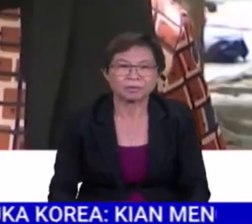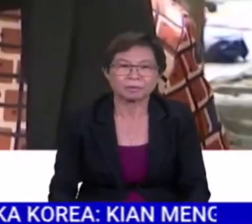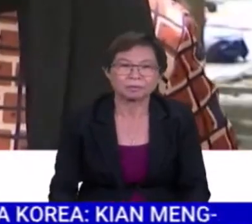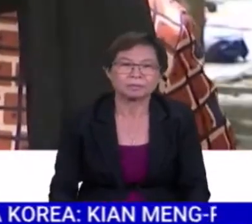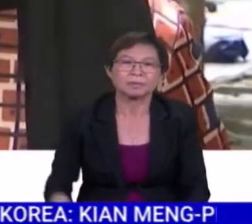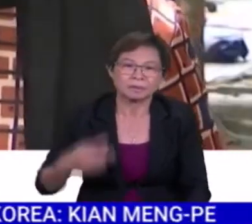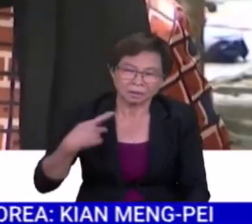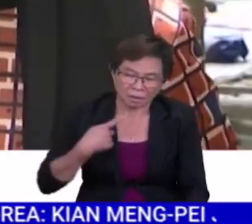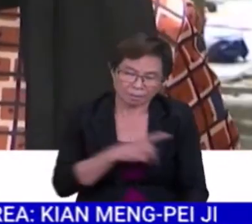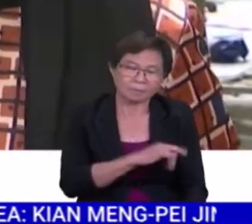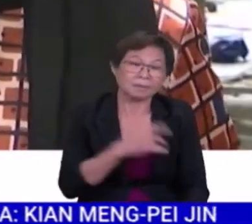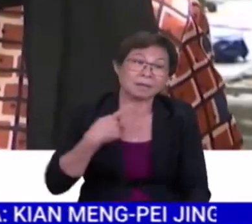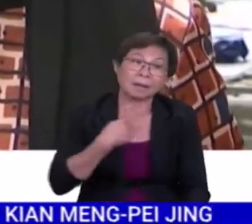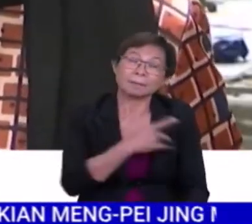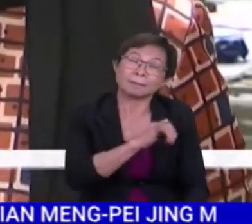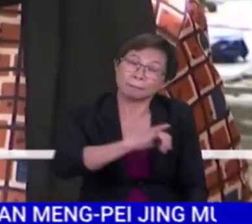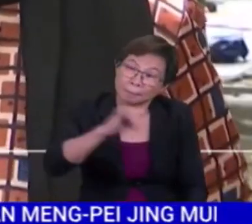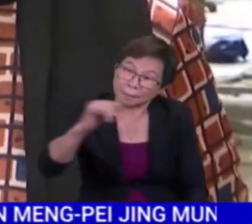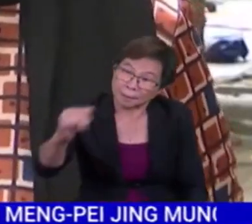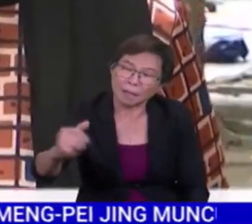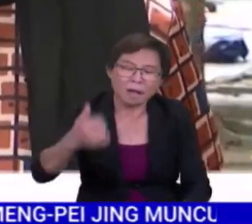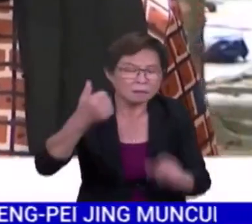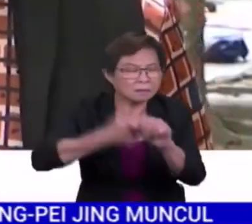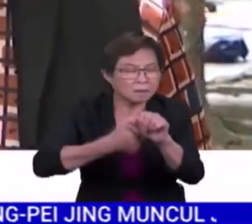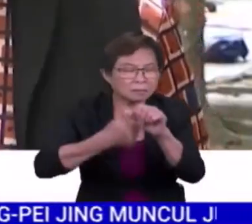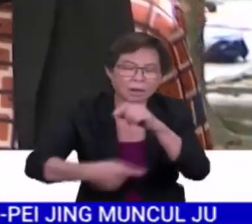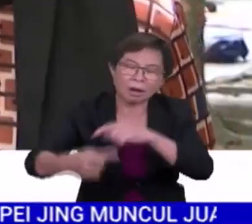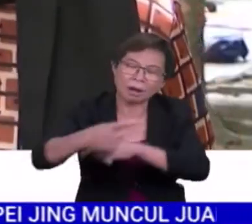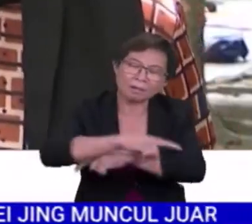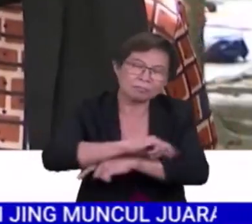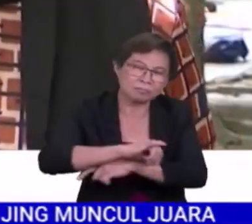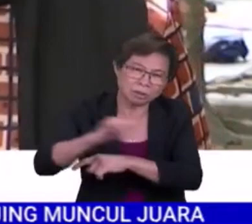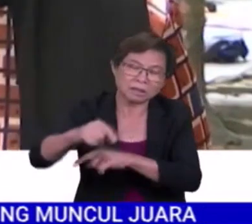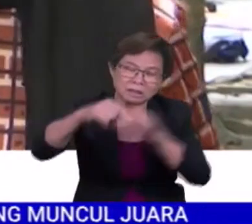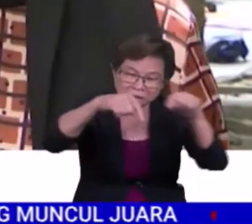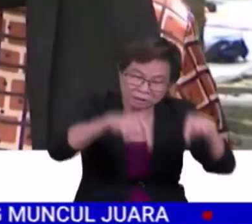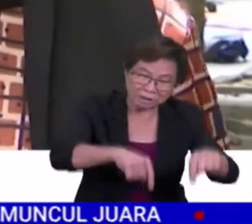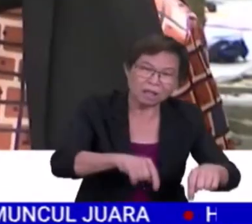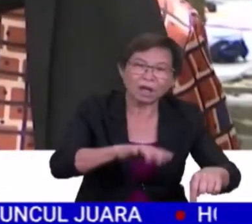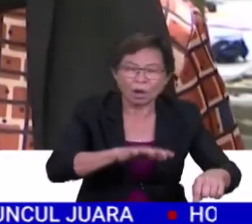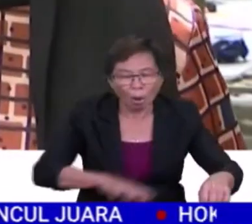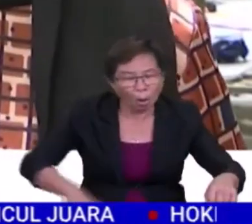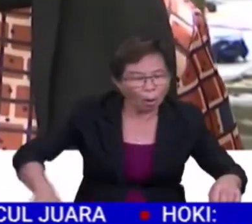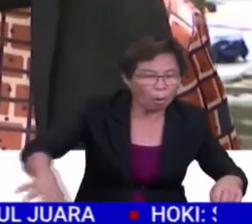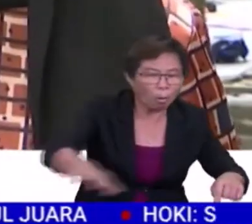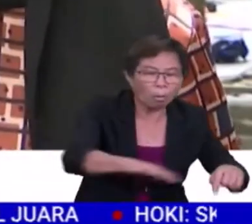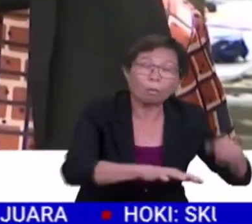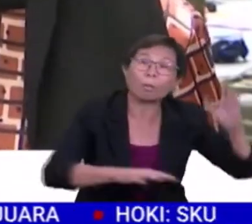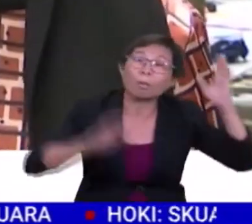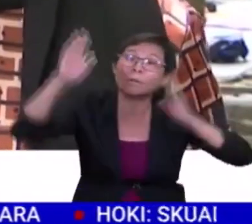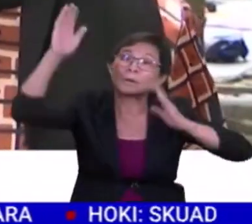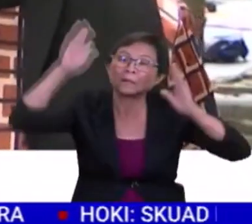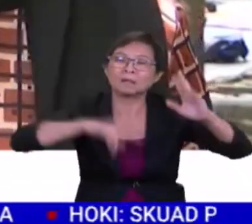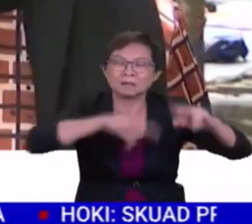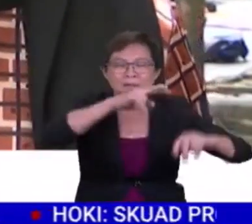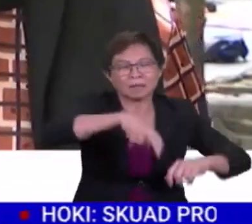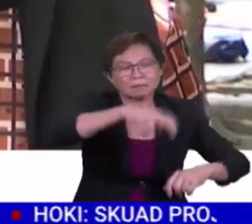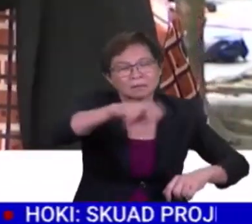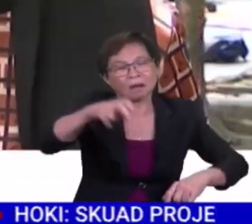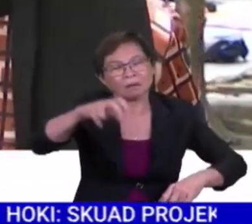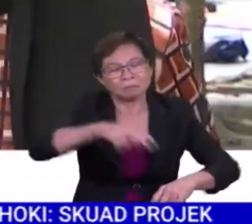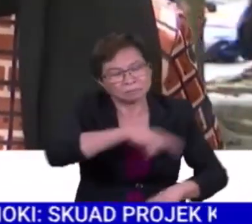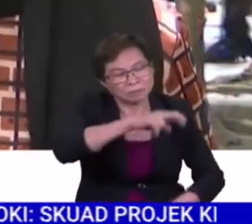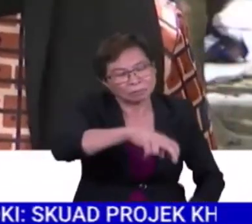Kami turun padang dan kami akan turun padang setiap hari. Ya. Bukan saja di sini, di seluruh Malaysia. So, itu adalah jelajah kami